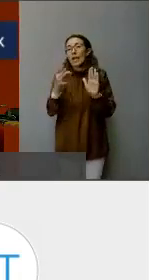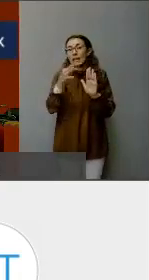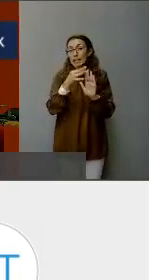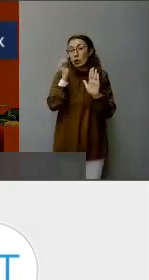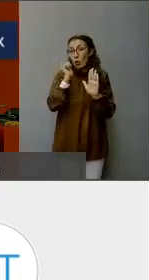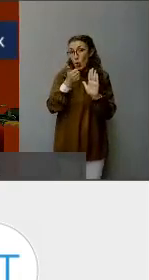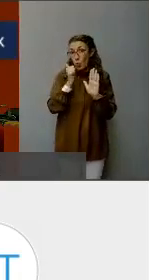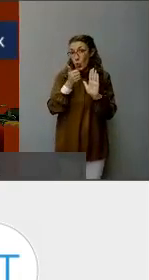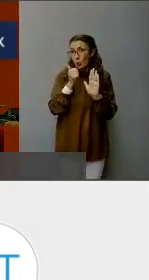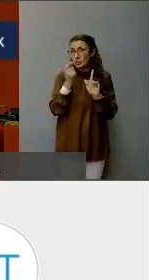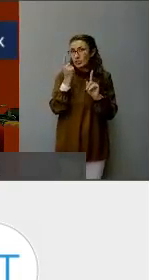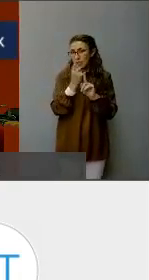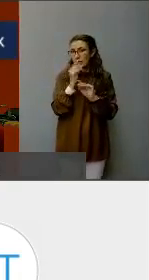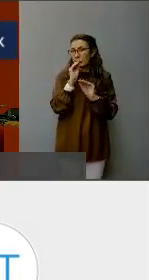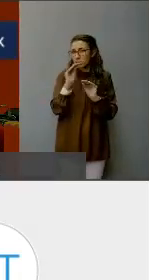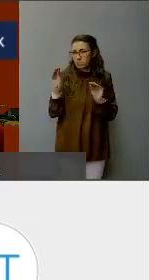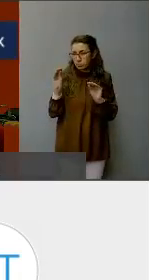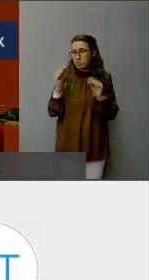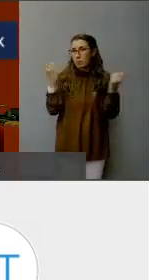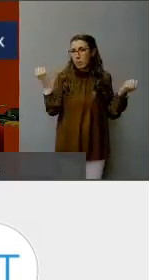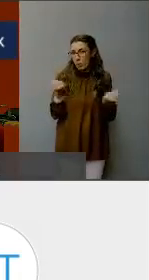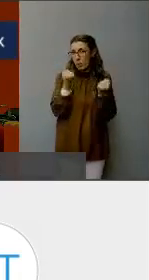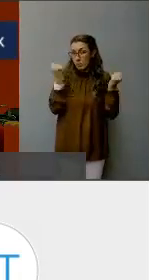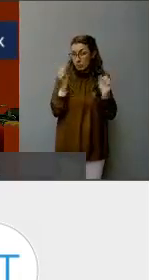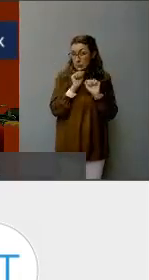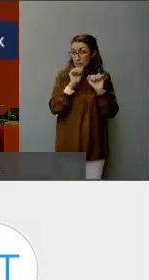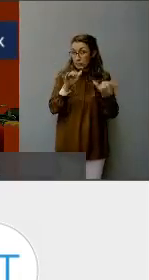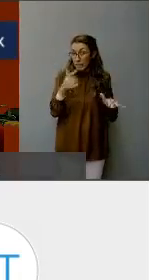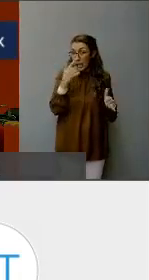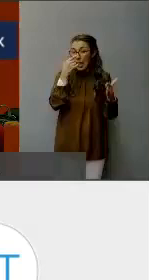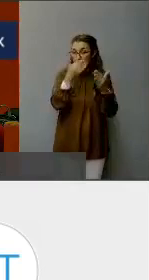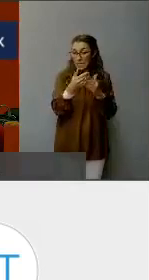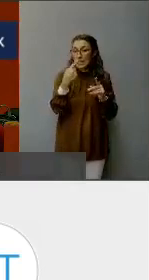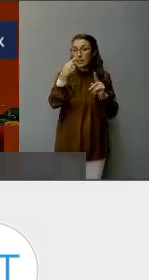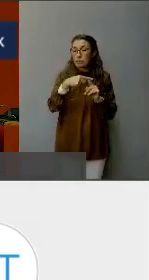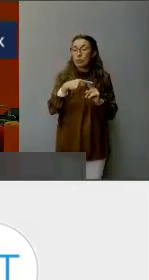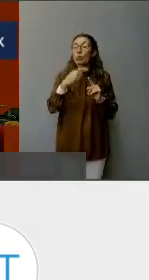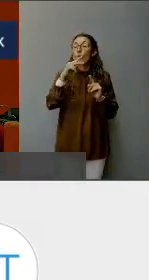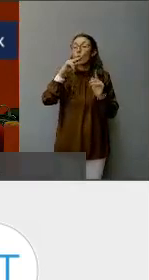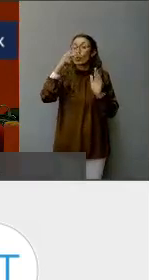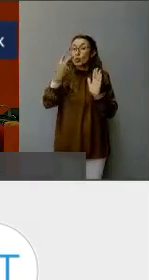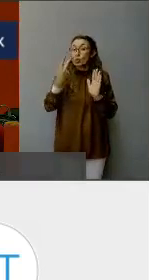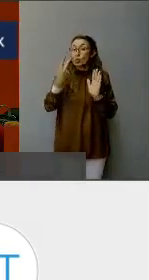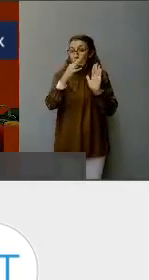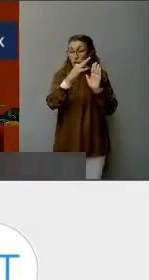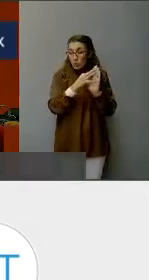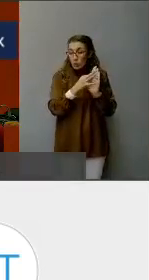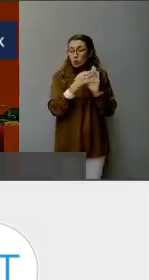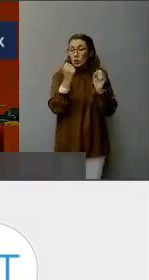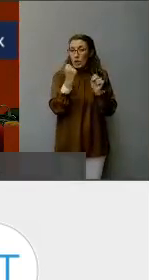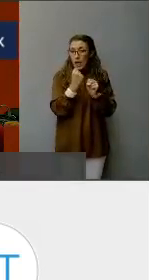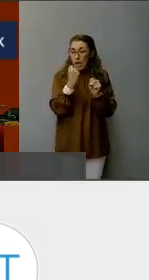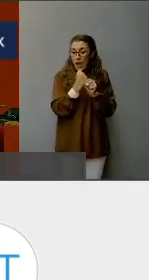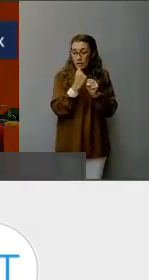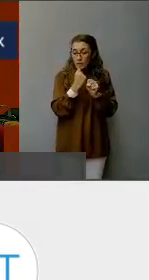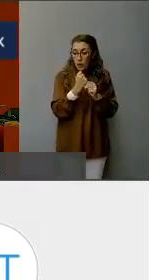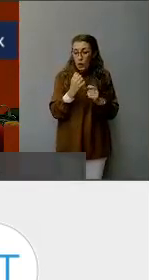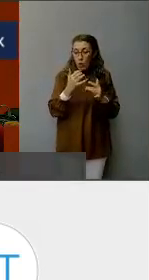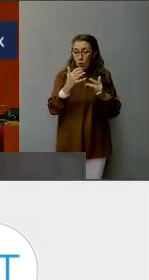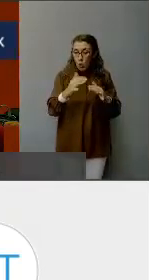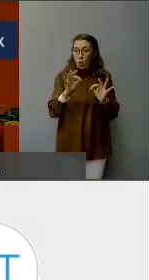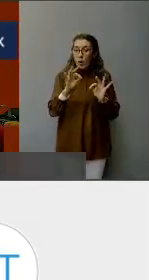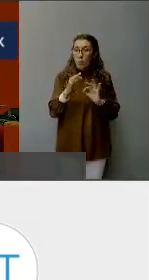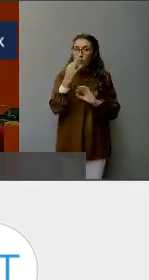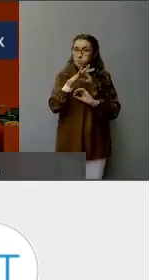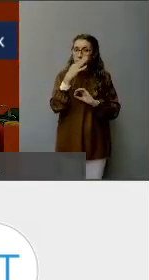dandone adeguata pubblicità punto 2 a preservare la relazione sui lavori svolti in apposita commissione consiliare